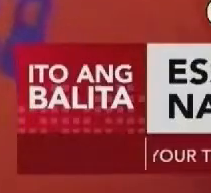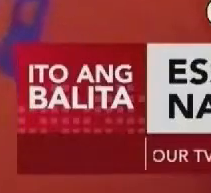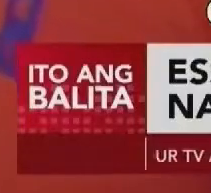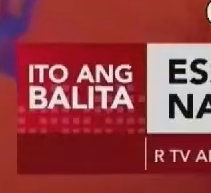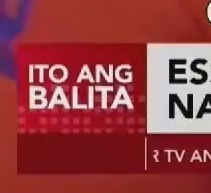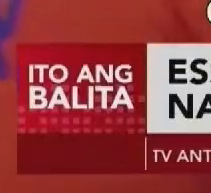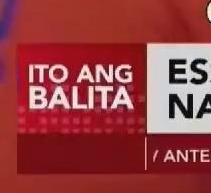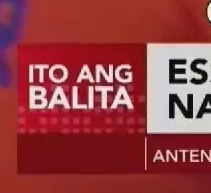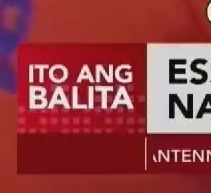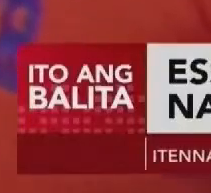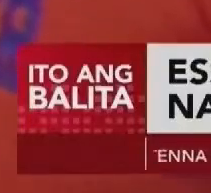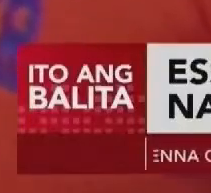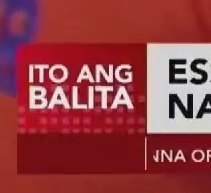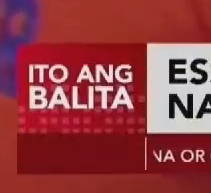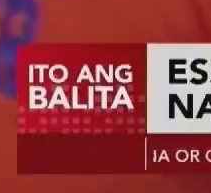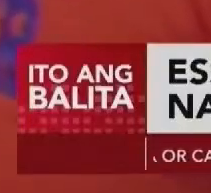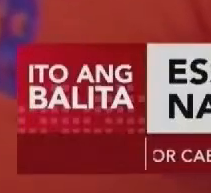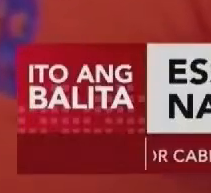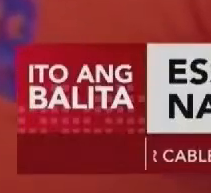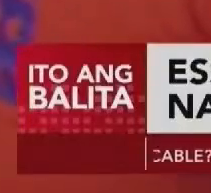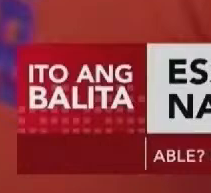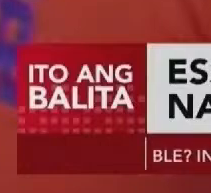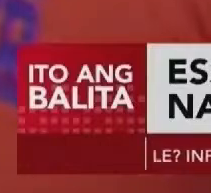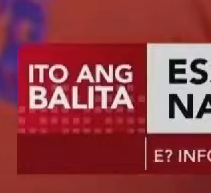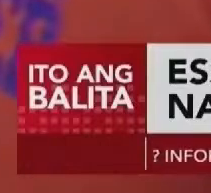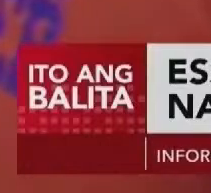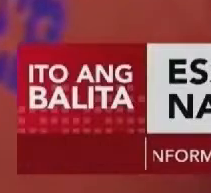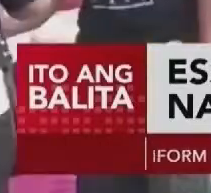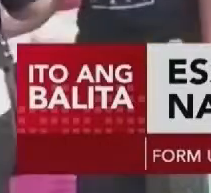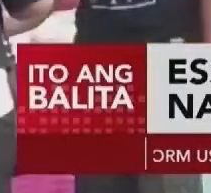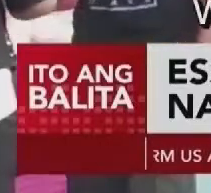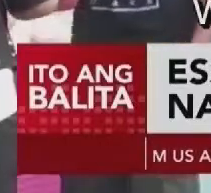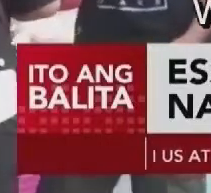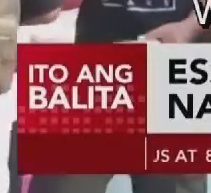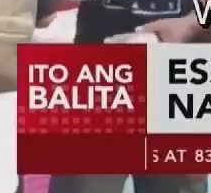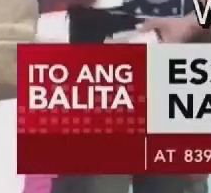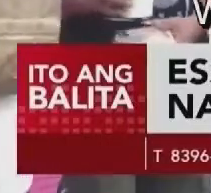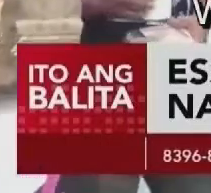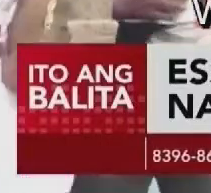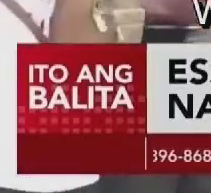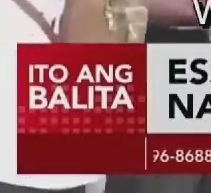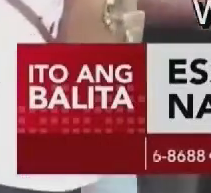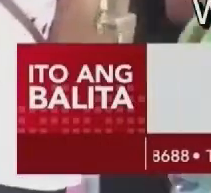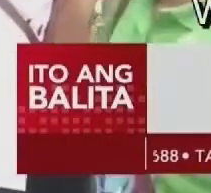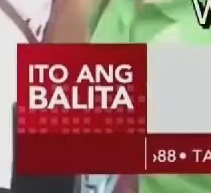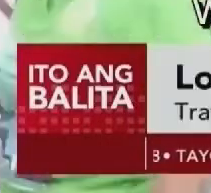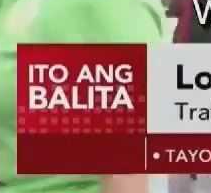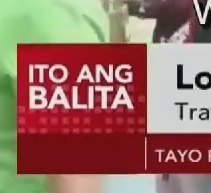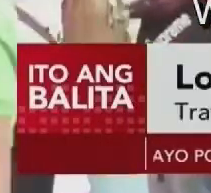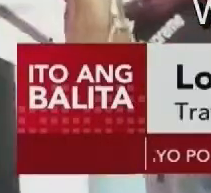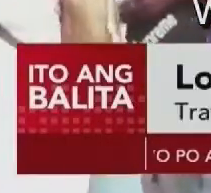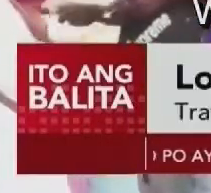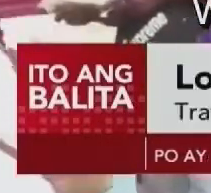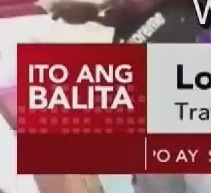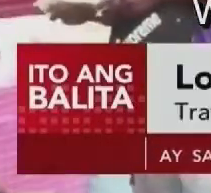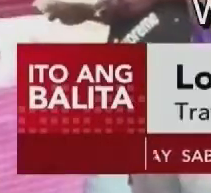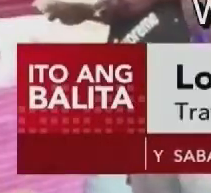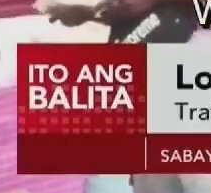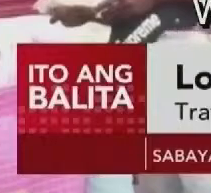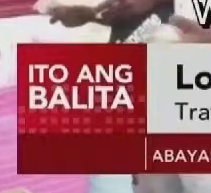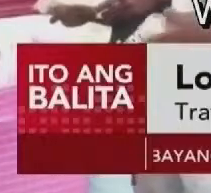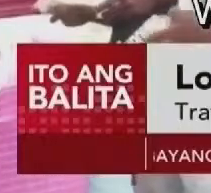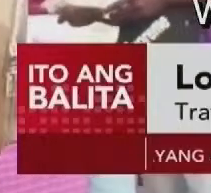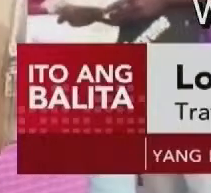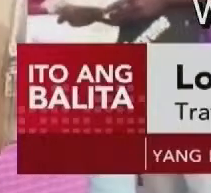budget sa pagkain kada araw. Kaya sinamantalan niyang pumila sa libreng almusal. Sana mapatuloy kayo sa ginagawa ninyo,